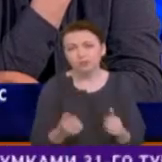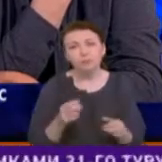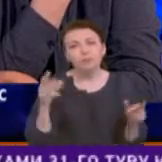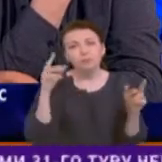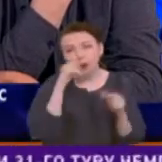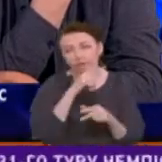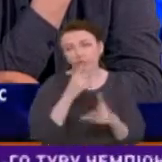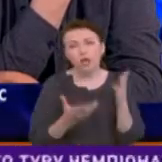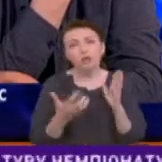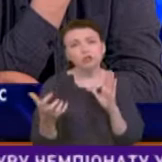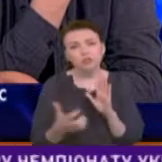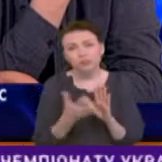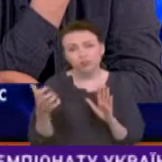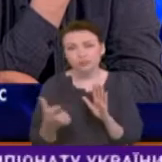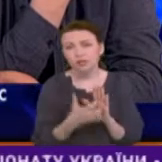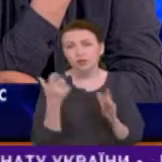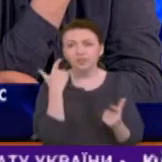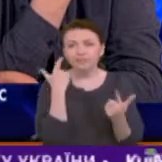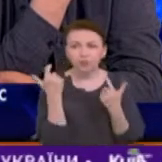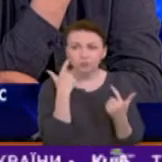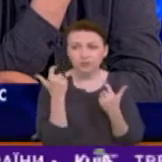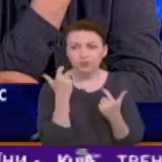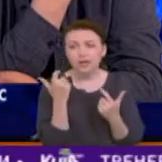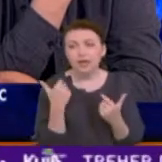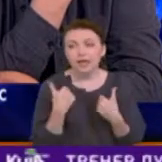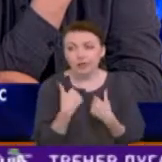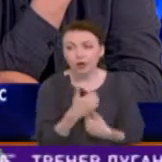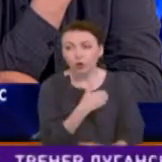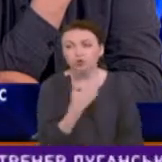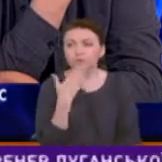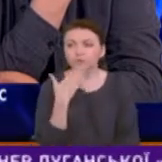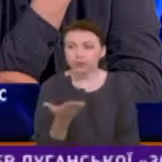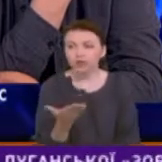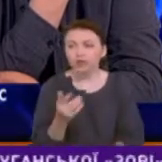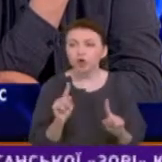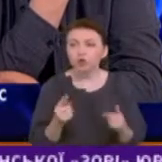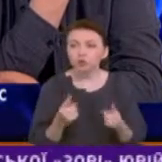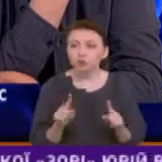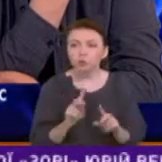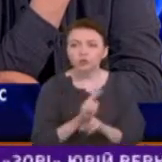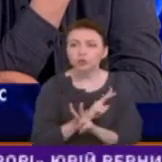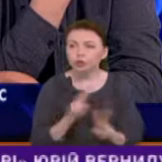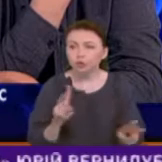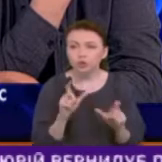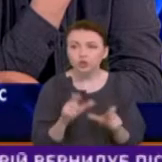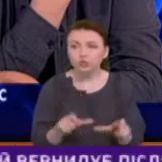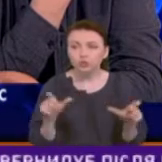неправильно, якщо недостаток інформації. От я хочу спитати, чому ніхто із